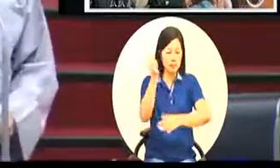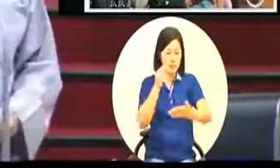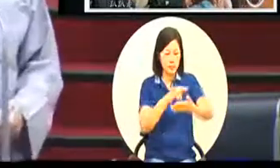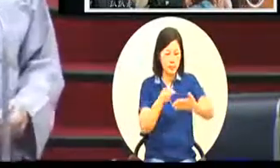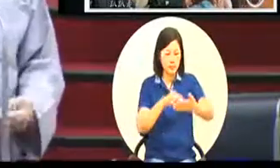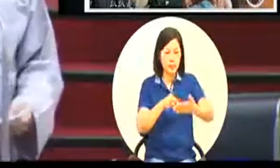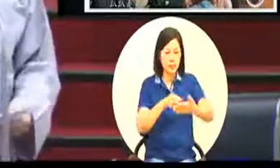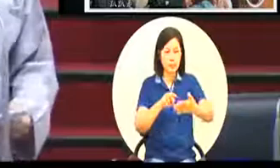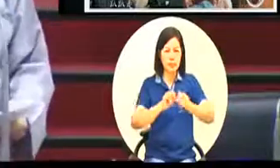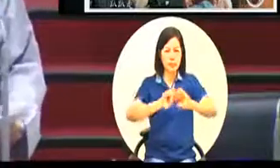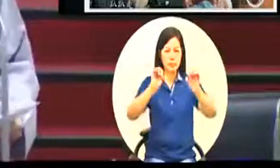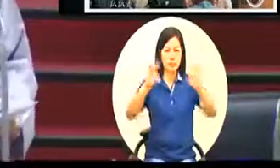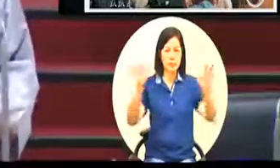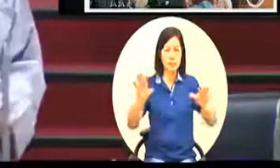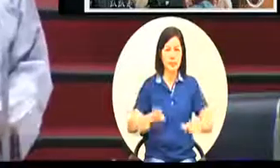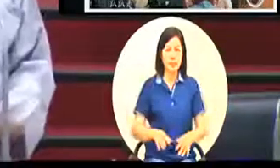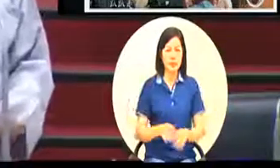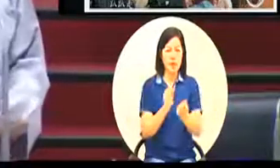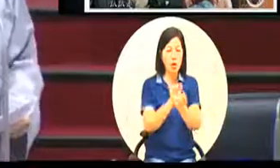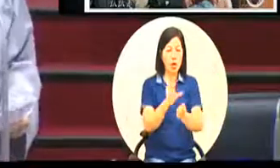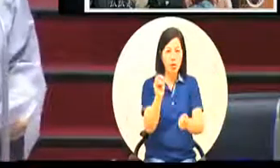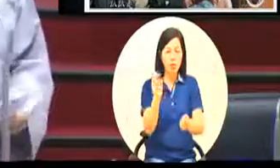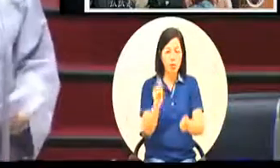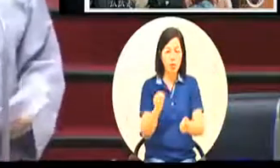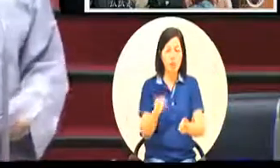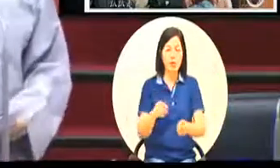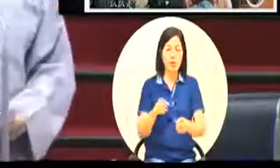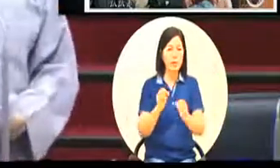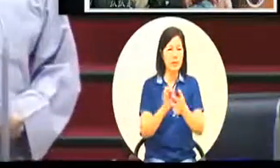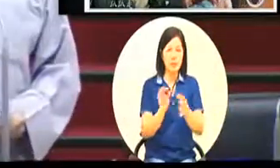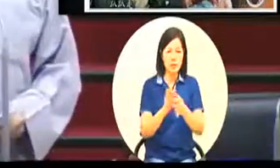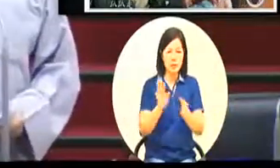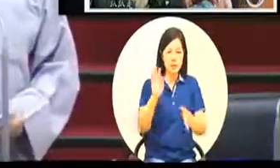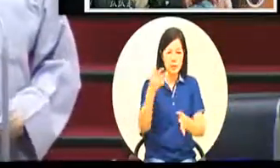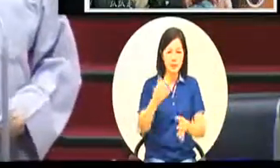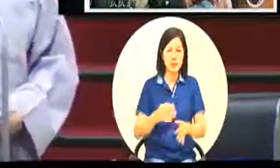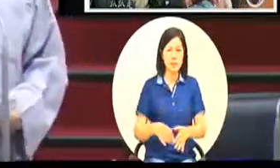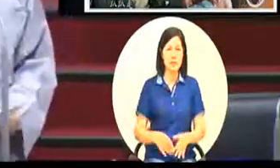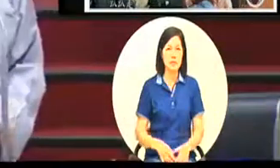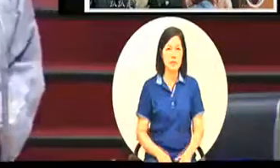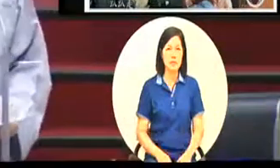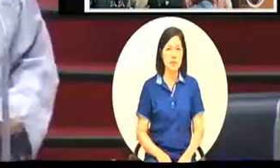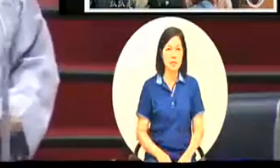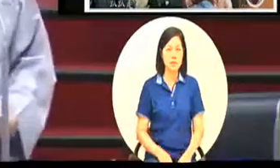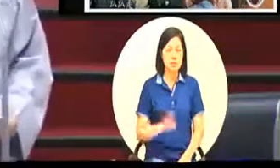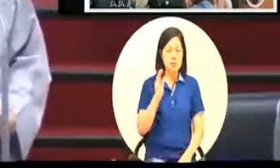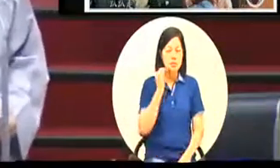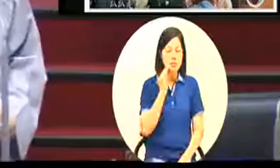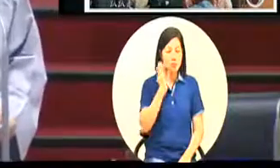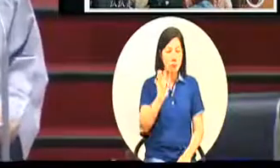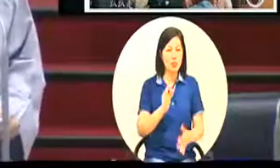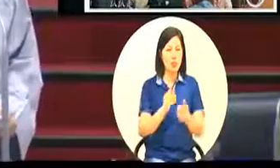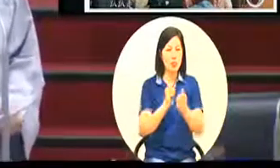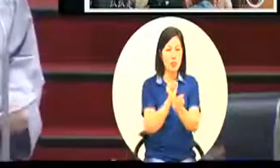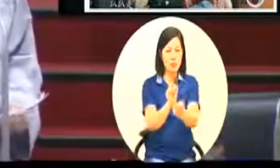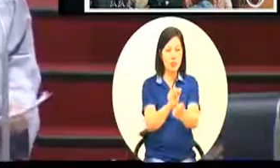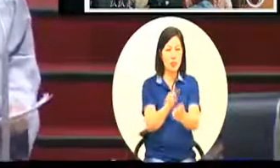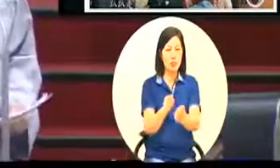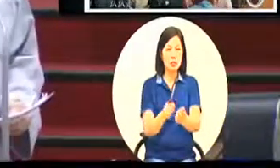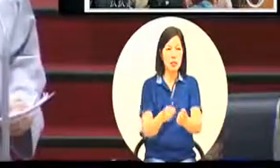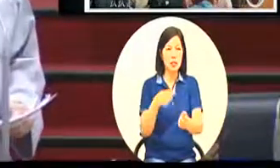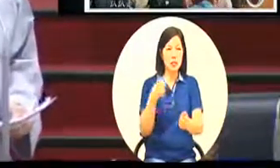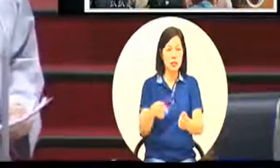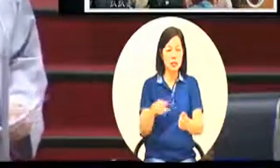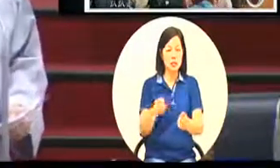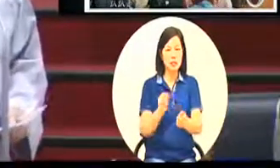啊，有做无做拢基础中途罚款，就是表示无做啦。到有做才来换罚款，啊，这毋棒棒